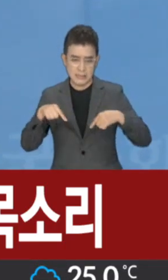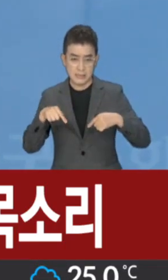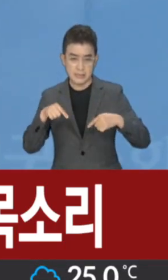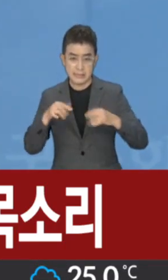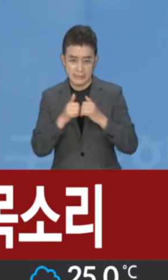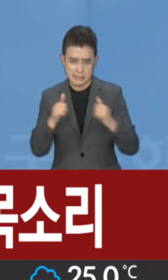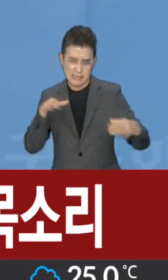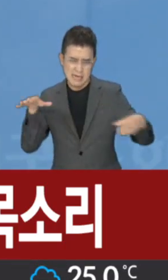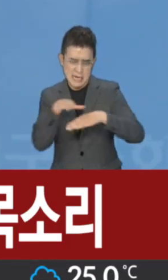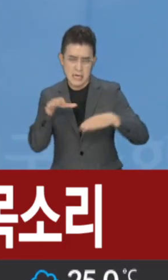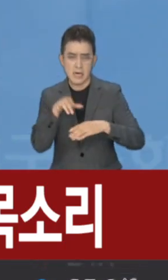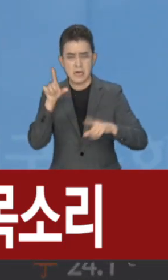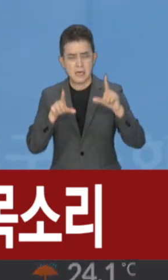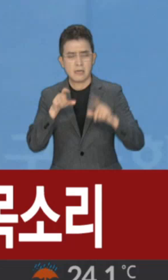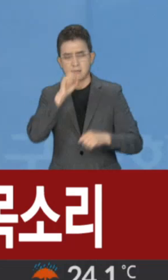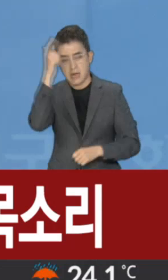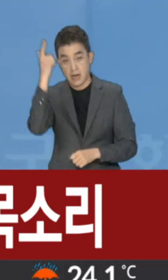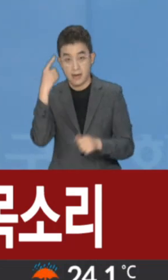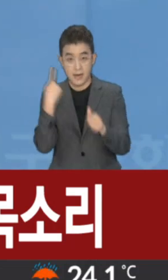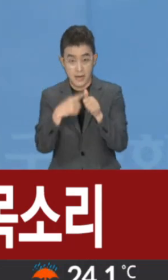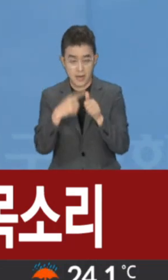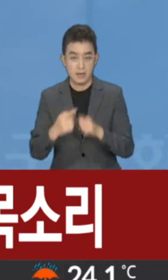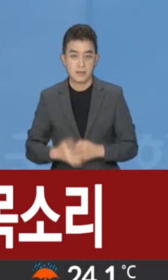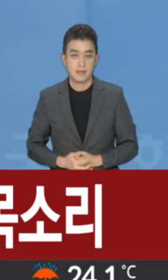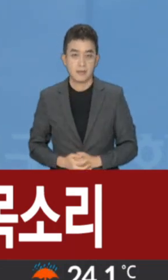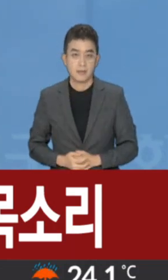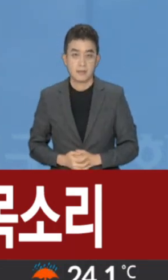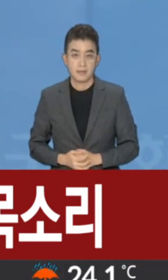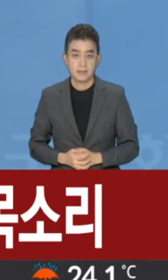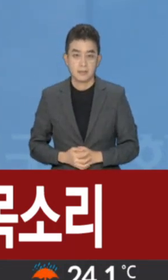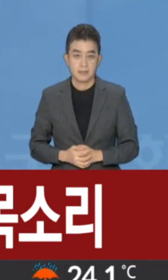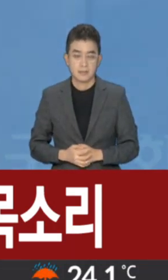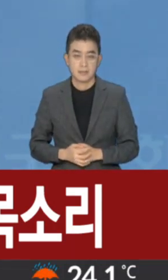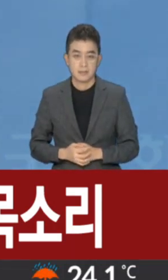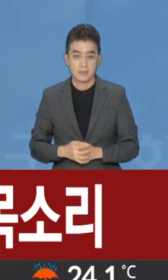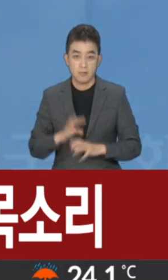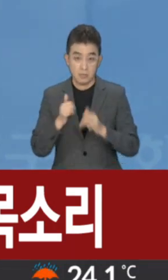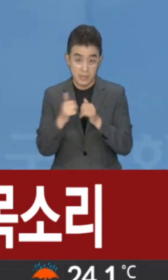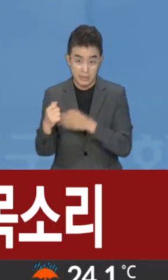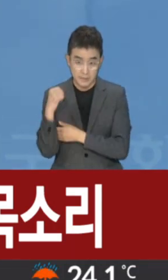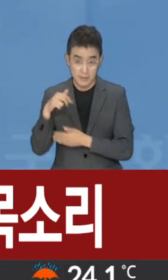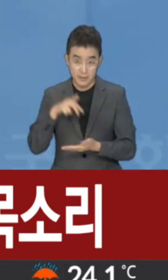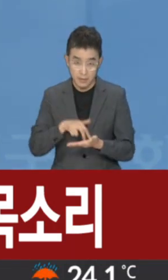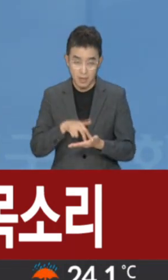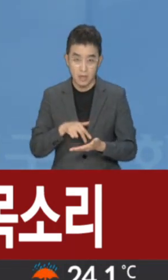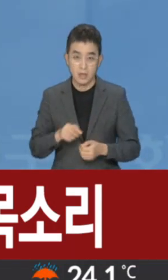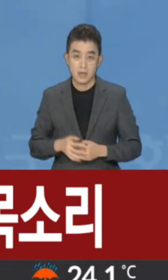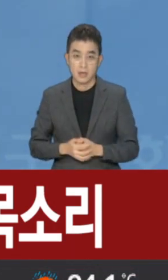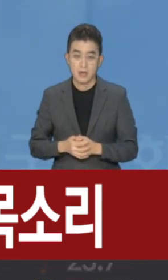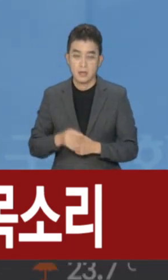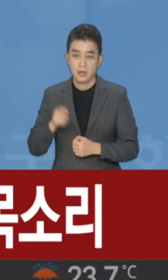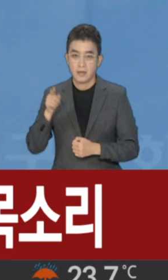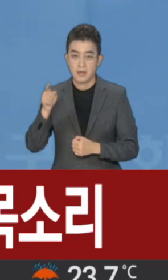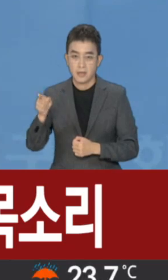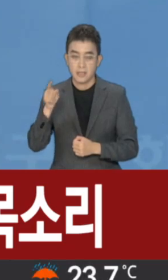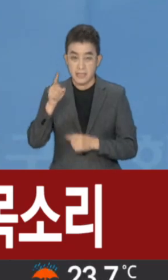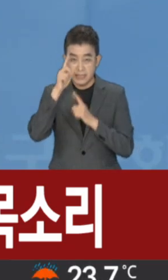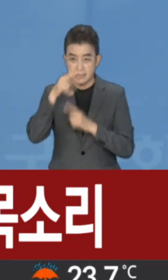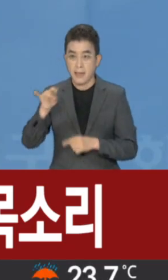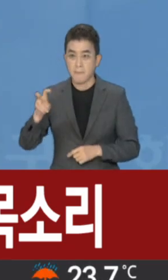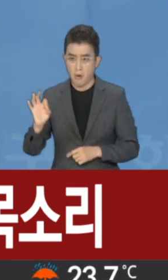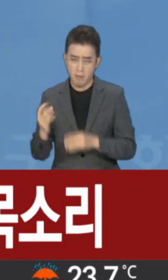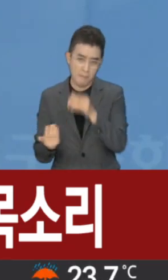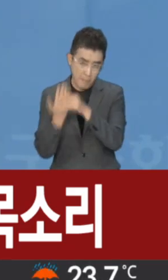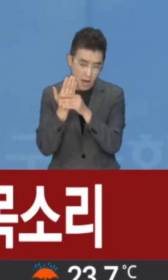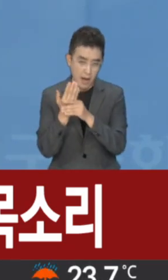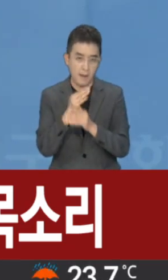규탄했습니다 국민의 힘 호준석 대변인은 이재명 전 더불어민주당 대표의 피습과 배현진 국민의 힘 의원에 대한 테러로 충격을